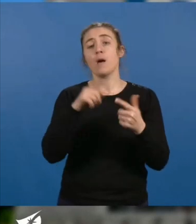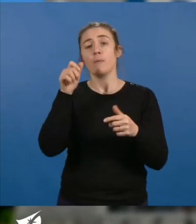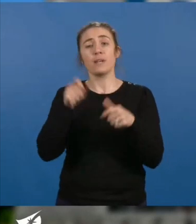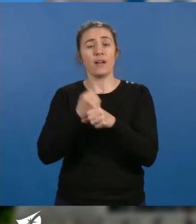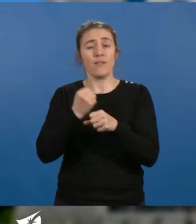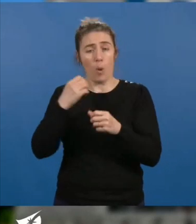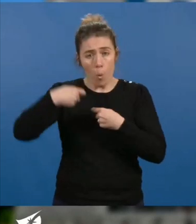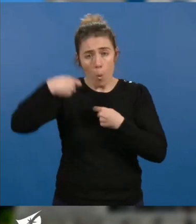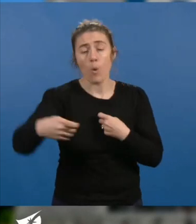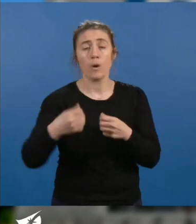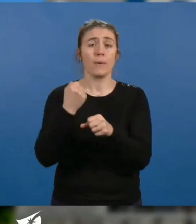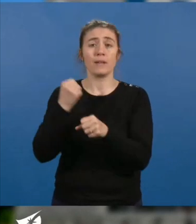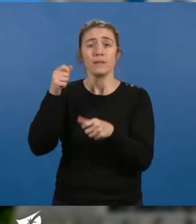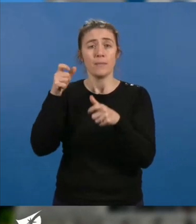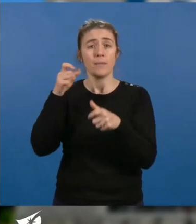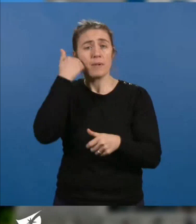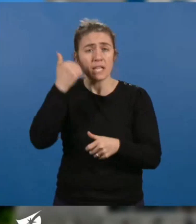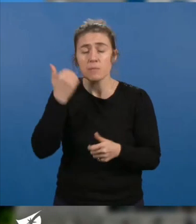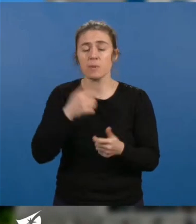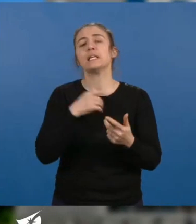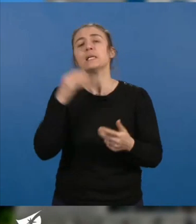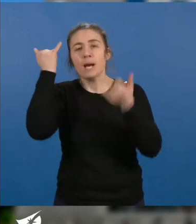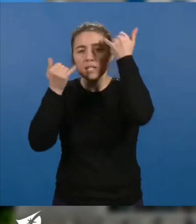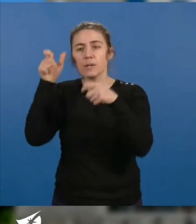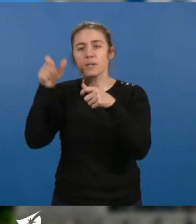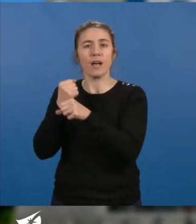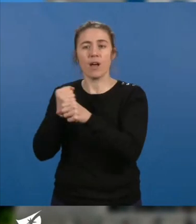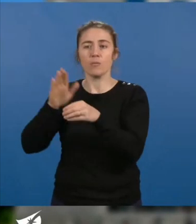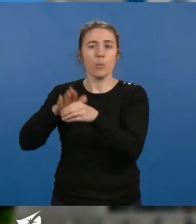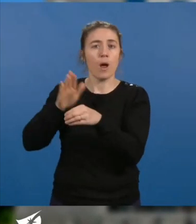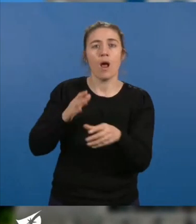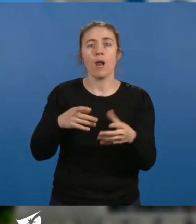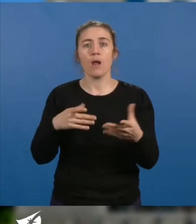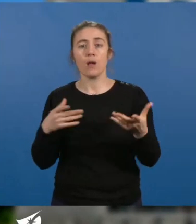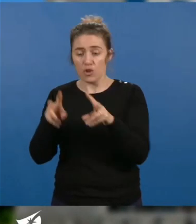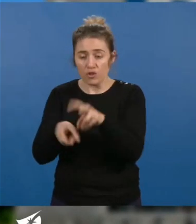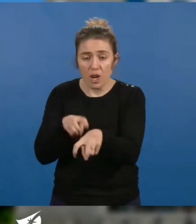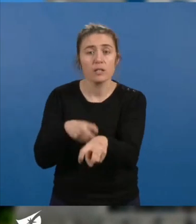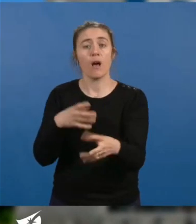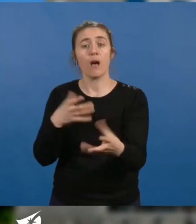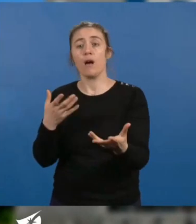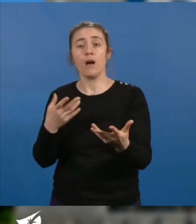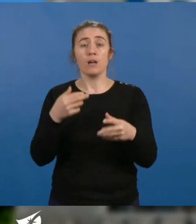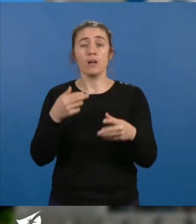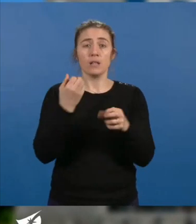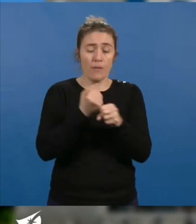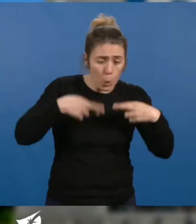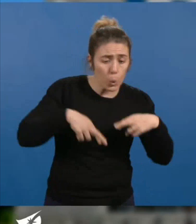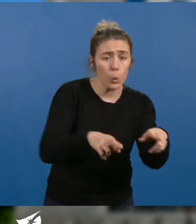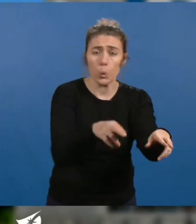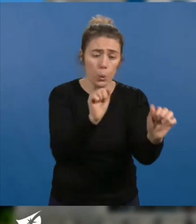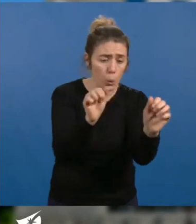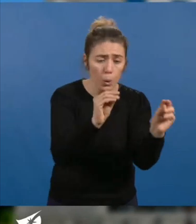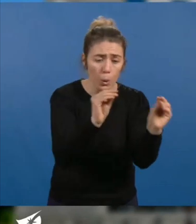Imaginez-vous nos égoutiers, nos éboueurs, les jardiniers, celles et ceux qui travaillent la voirie, les